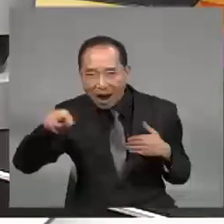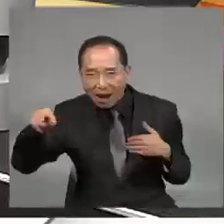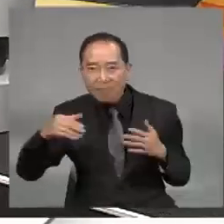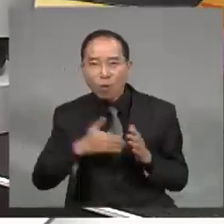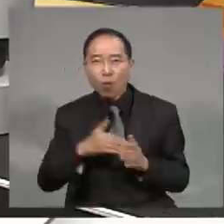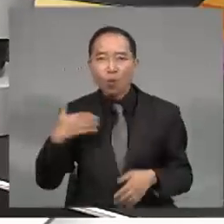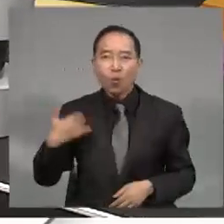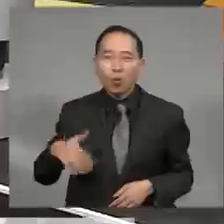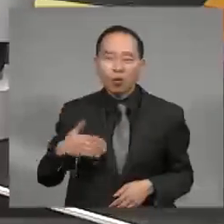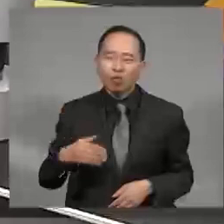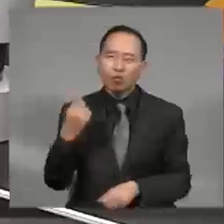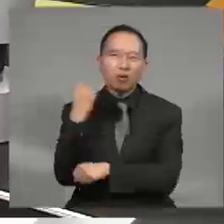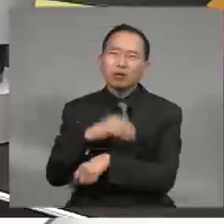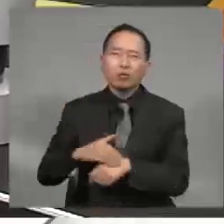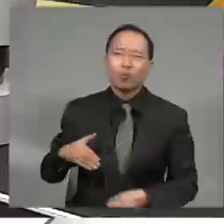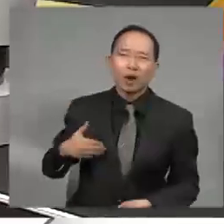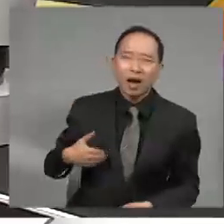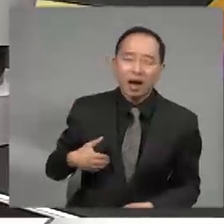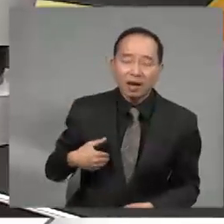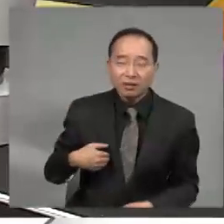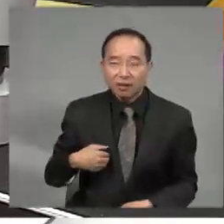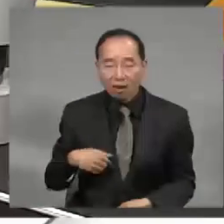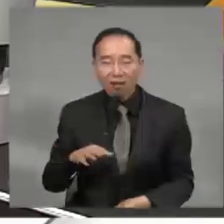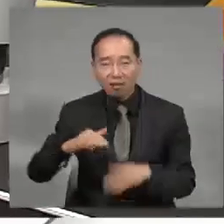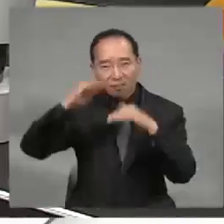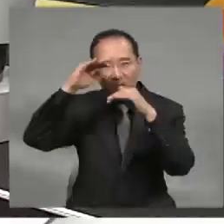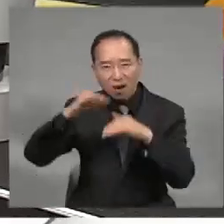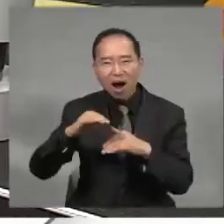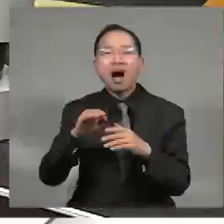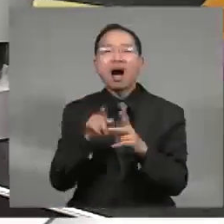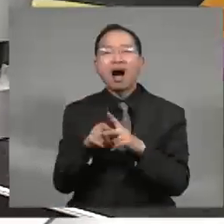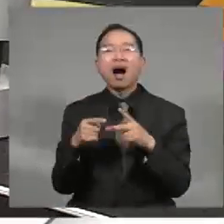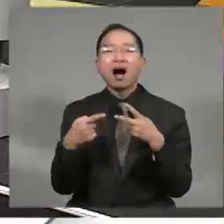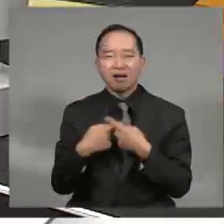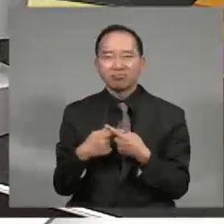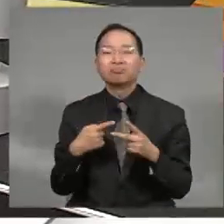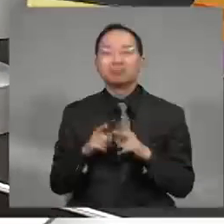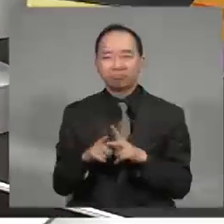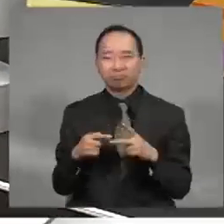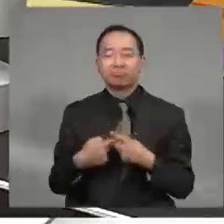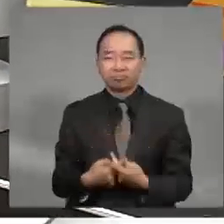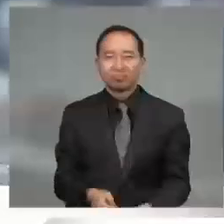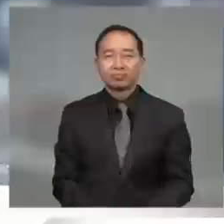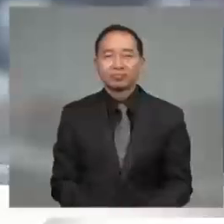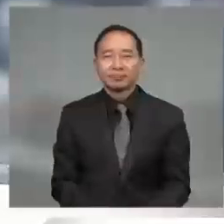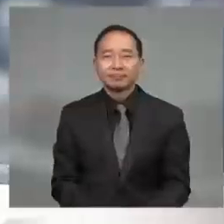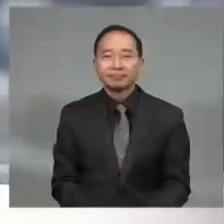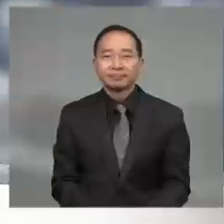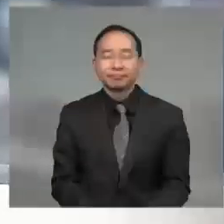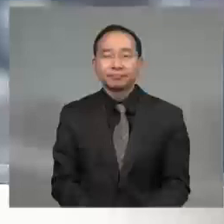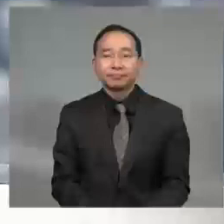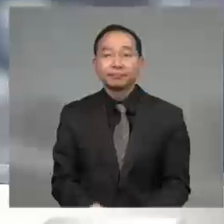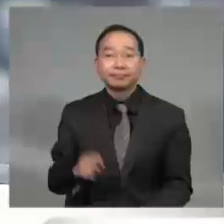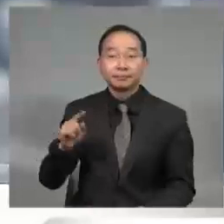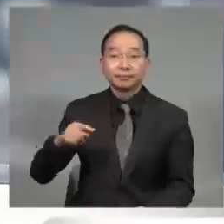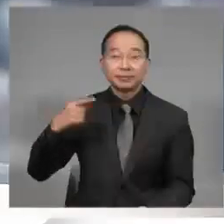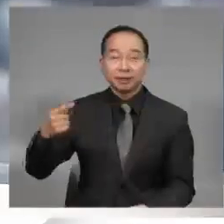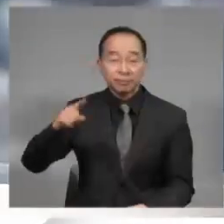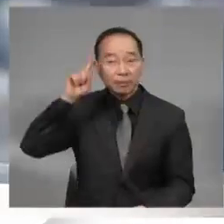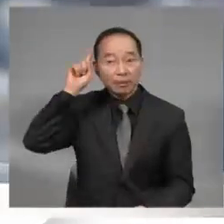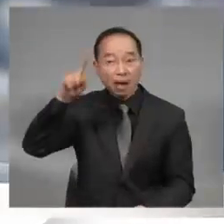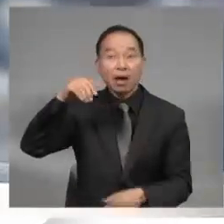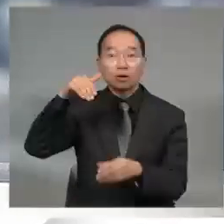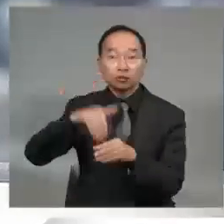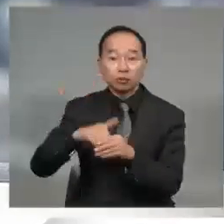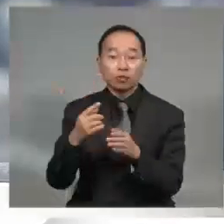실은 잘 몰랐던 저도 쉽게 좀 이해가 되고 있습니다. 네. 네. 자, 어쨌든 이제 또 내일